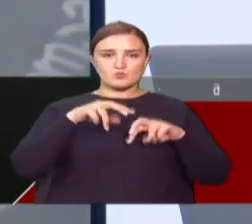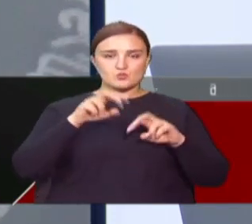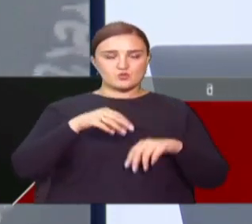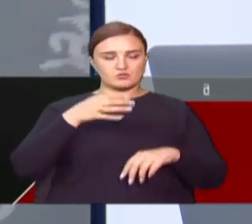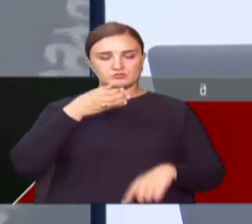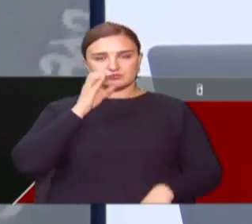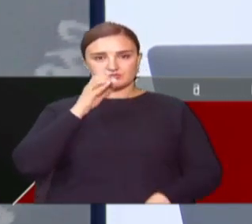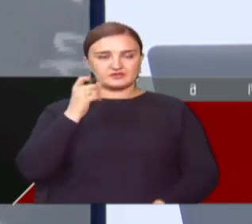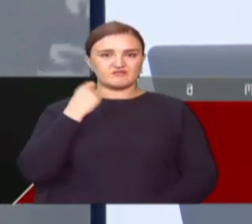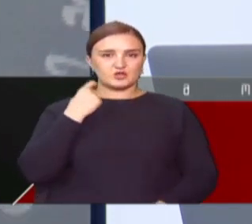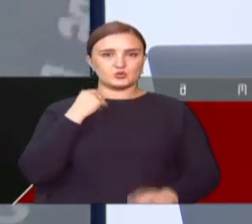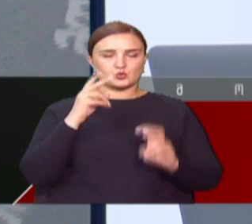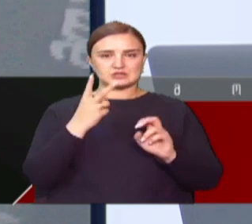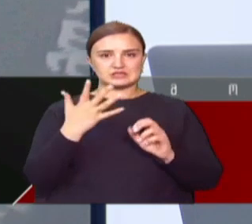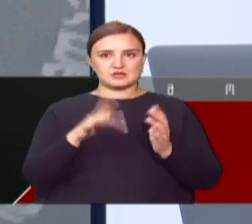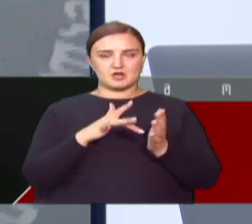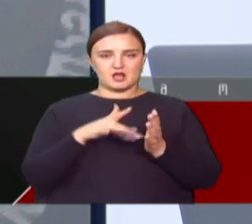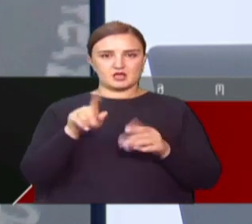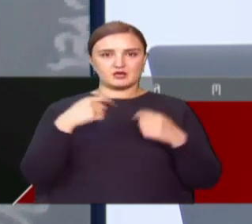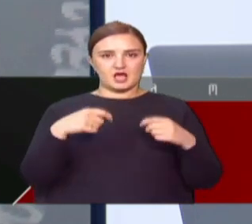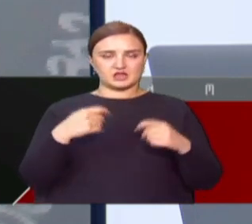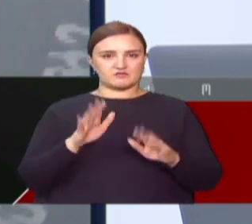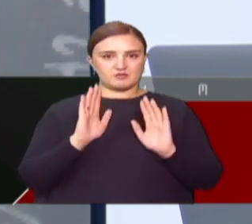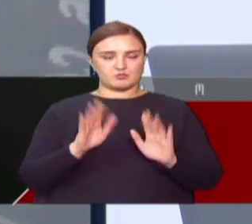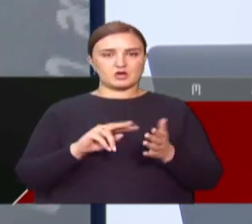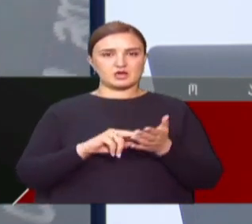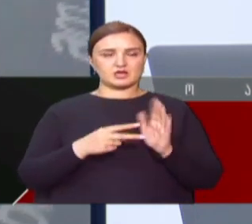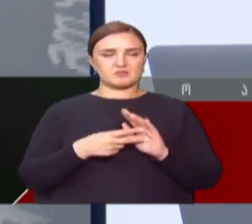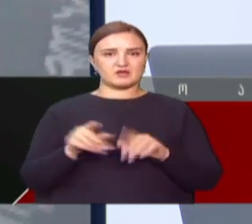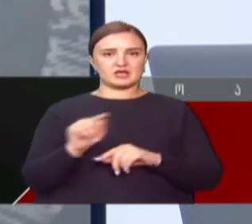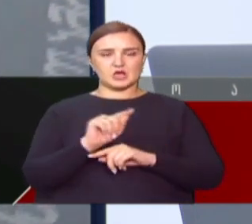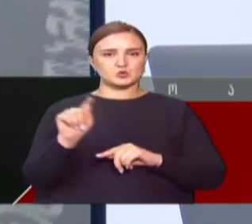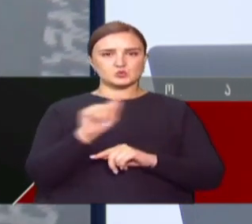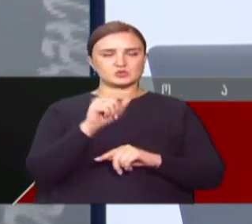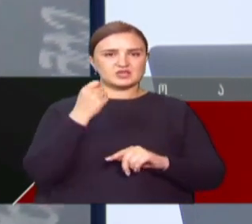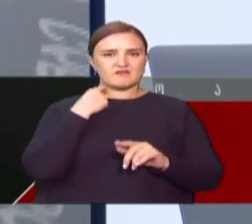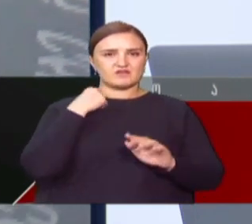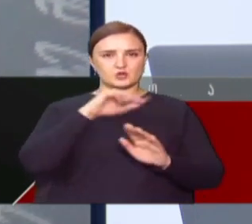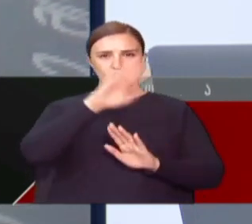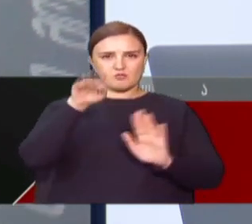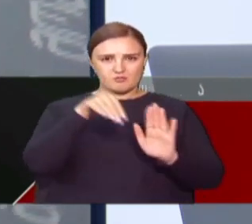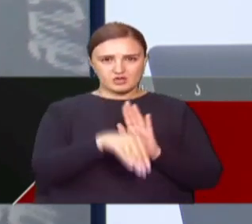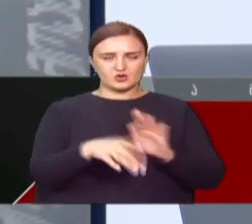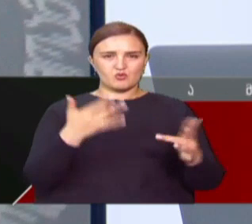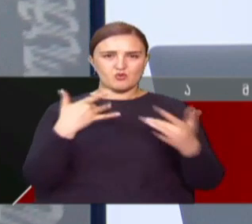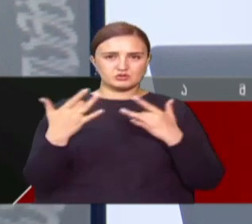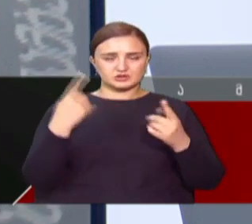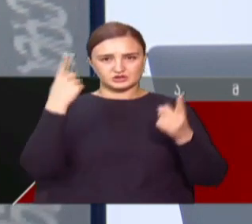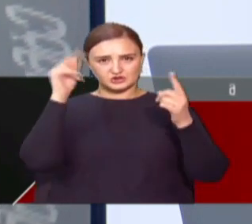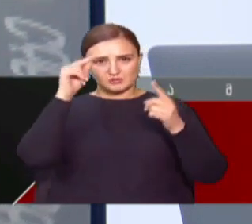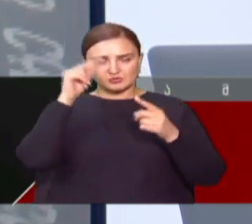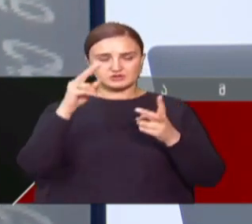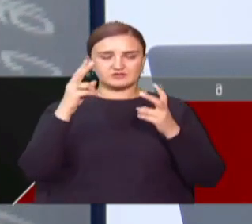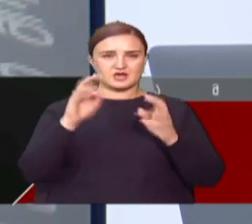გაყიდვა 23 მუნიციპალიტეტში მოეწყობა. Დაგეგმილია ექსკურსიები ღვინის მარნებში, კონცერტები, შემეცნებით გასართობი აქტივობები და